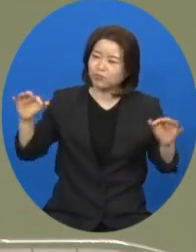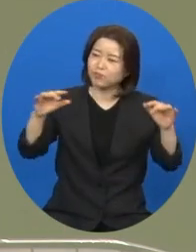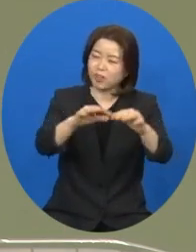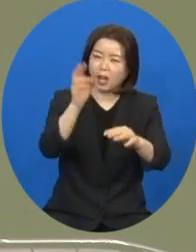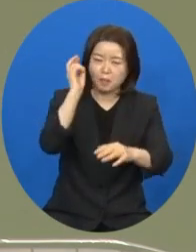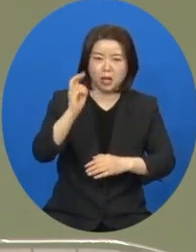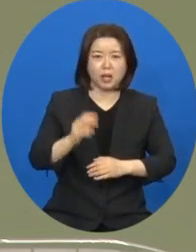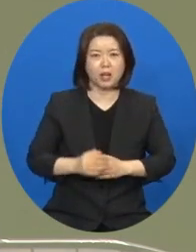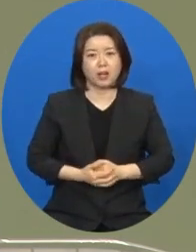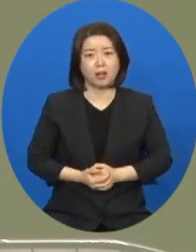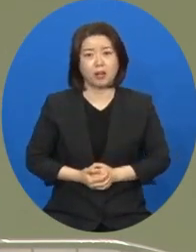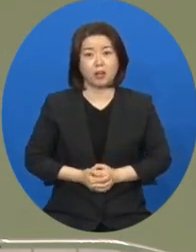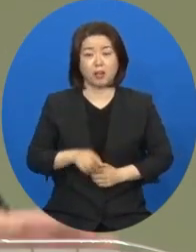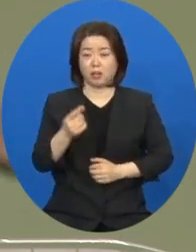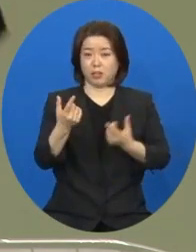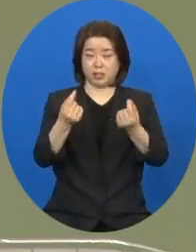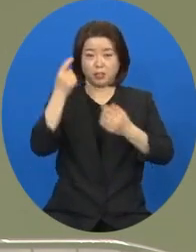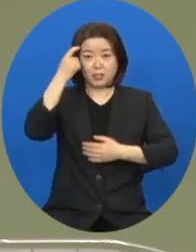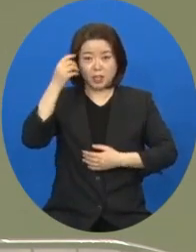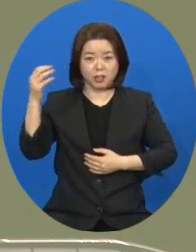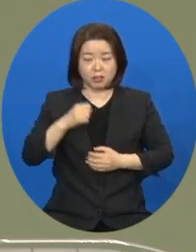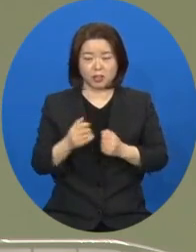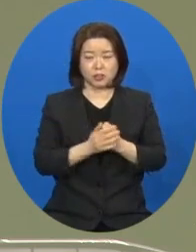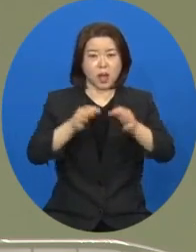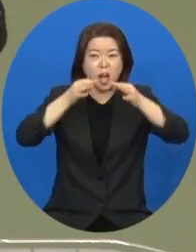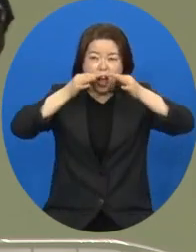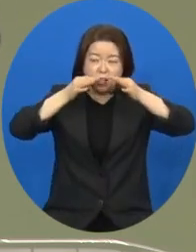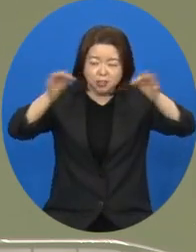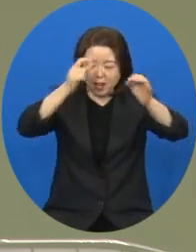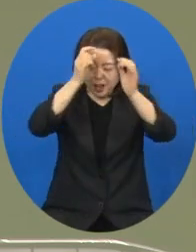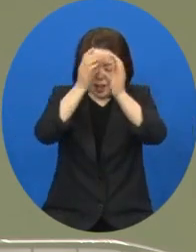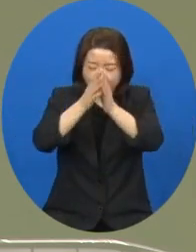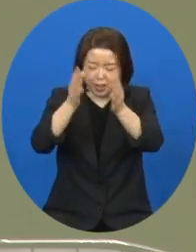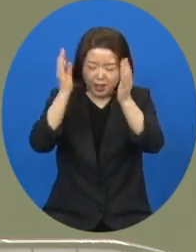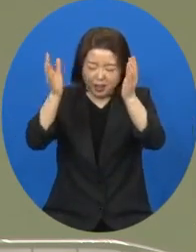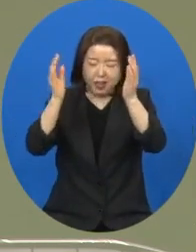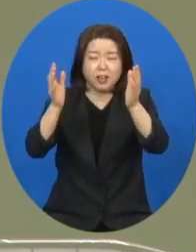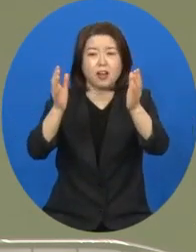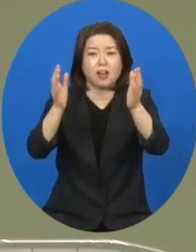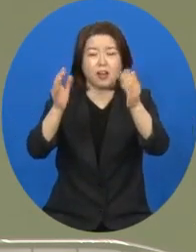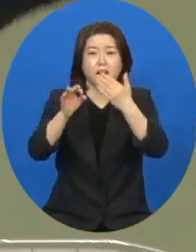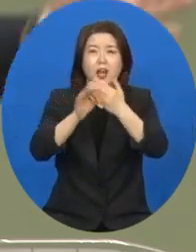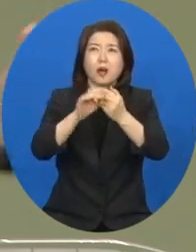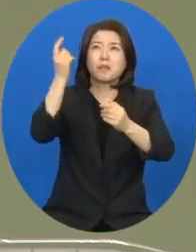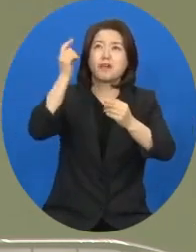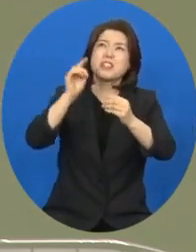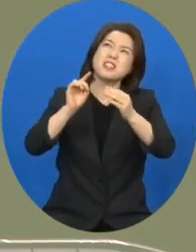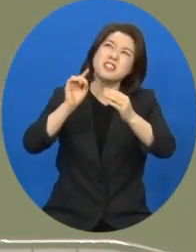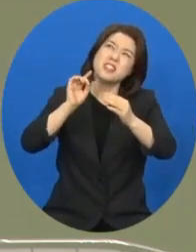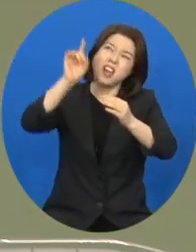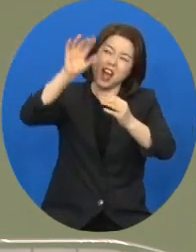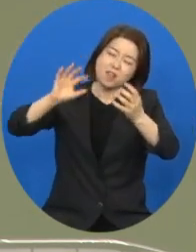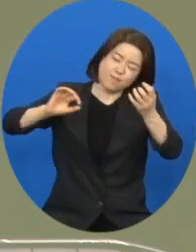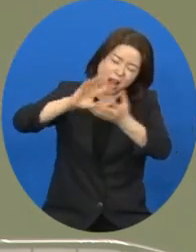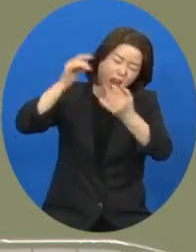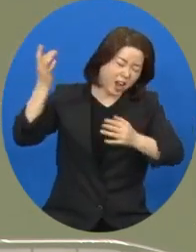봐. 그리고 통성기도 하면 사람들은 뭐 예배당 천장이 떠나가도록 주여주여